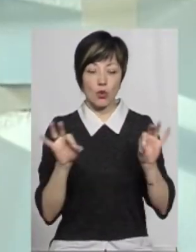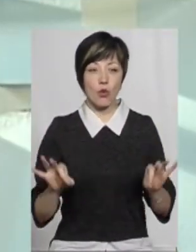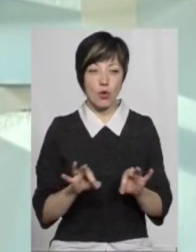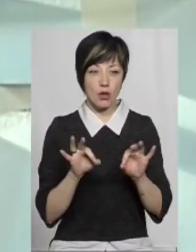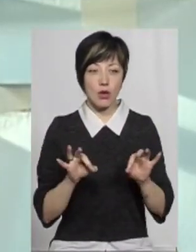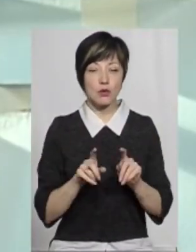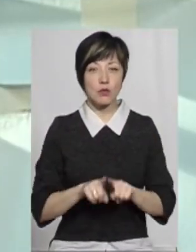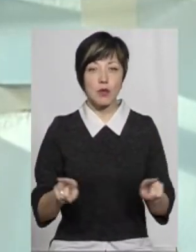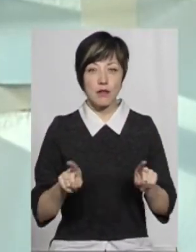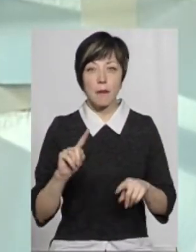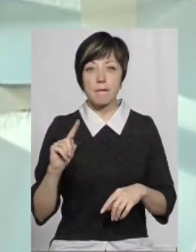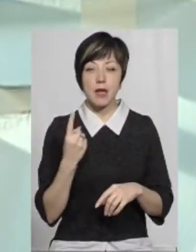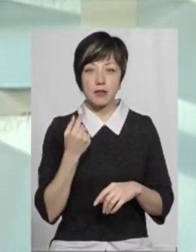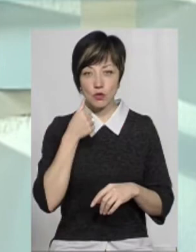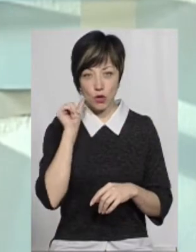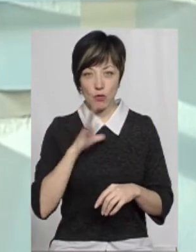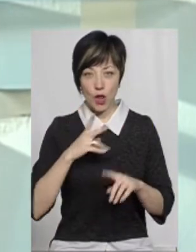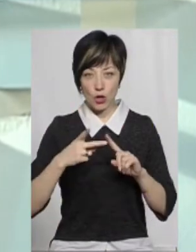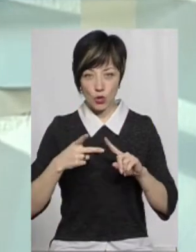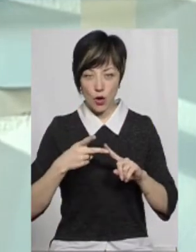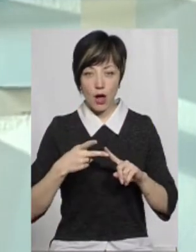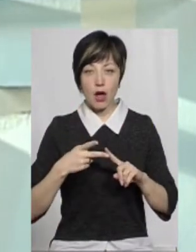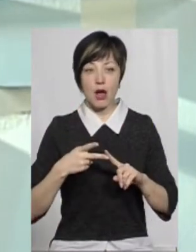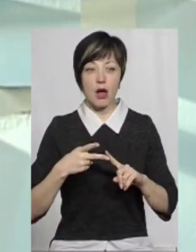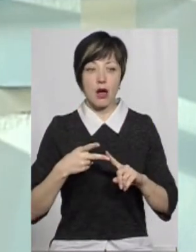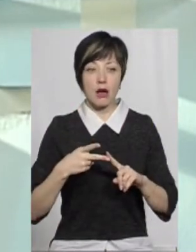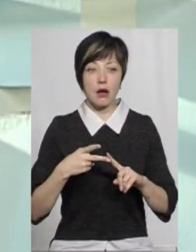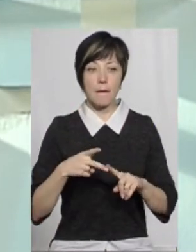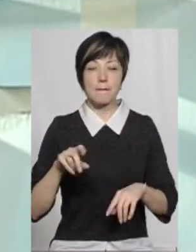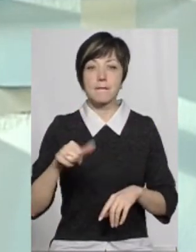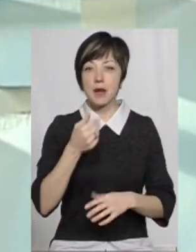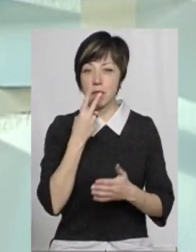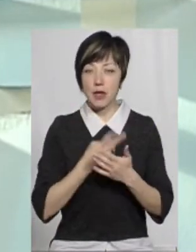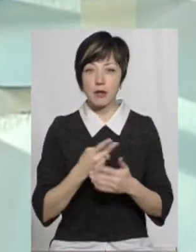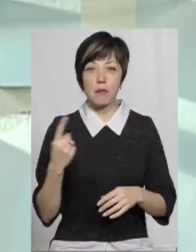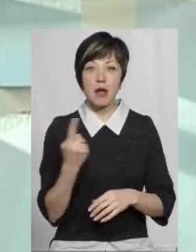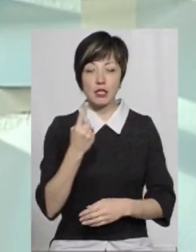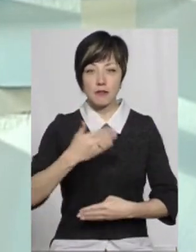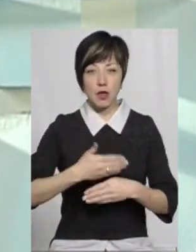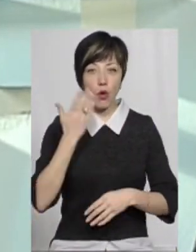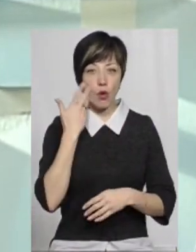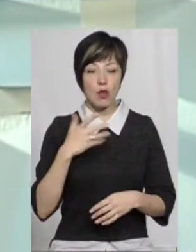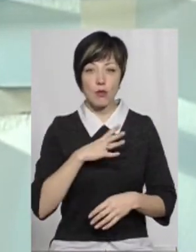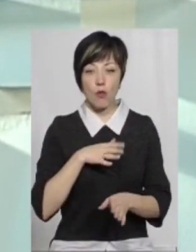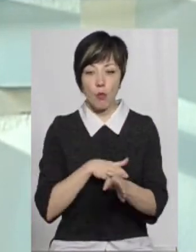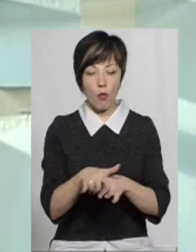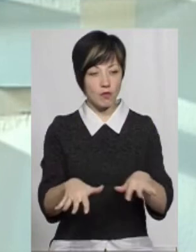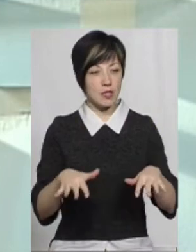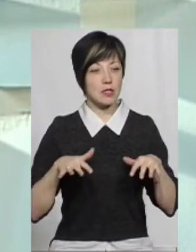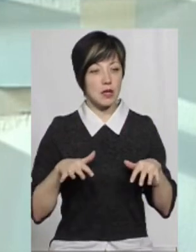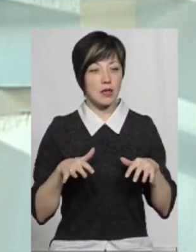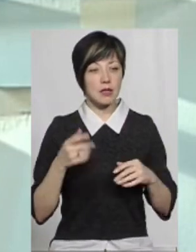ніколи. Особливо перша, вчора була друга вистава, але вона є прем'єрною. На першій виставі, коли був повний